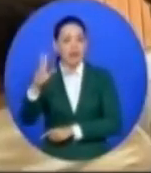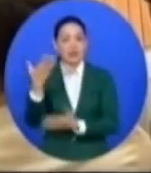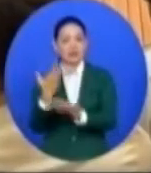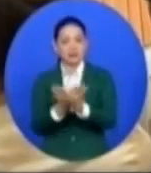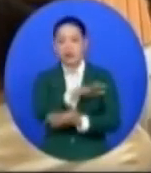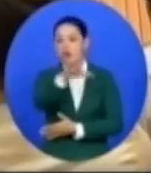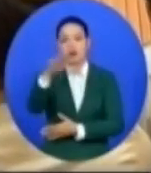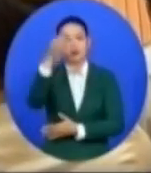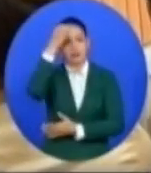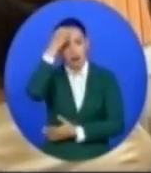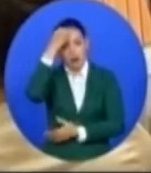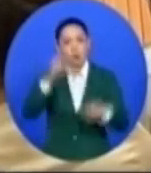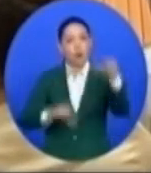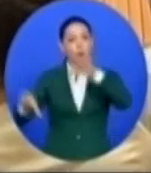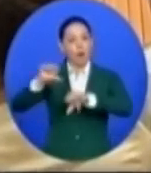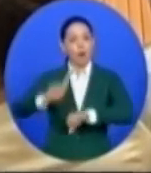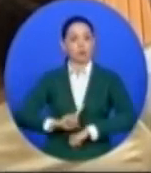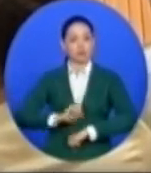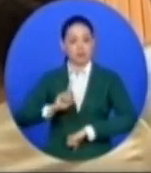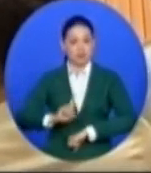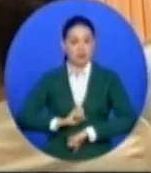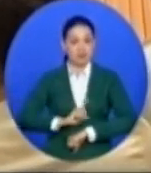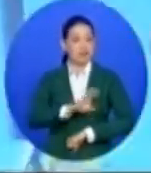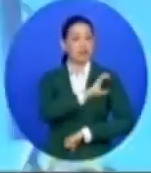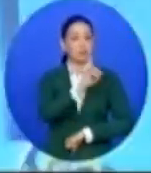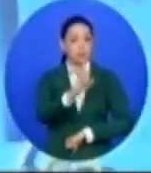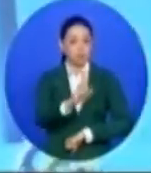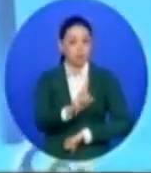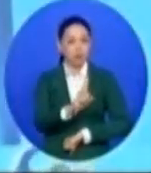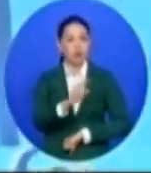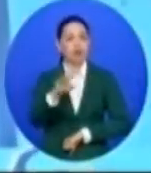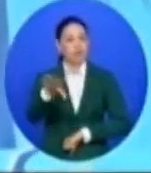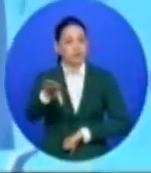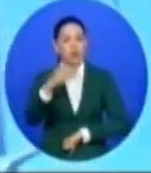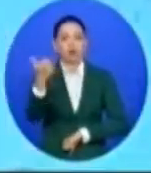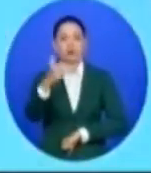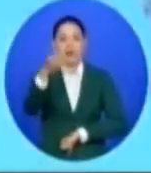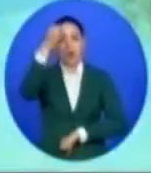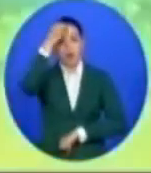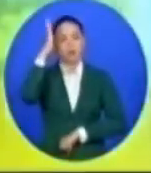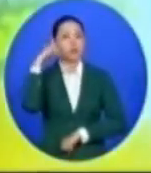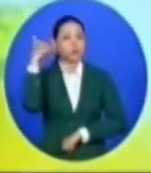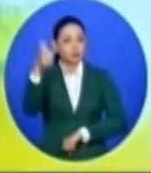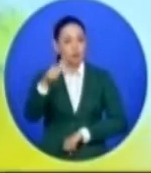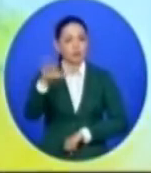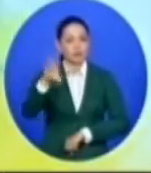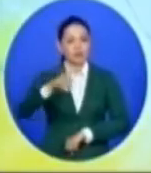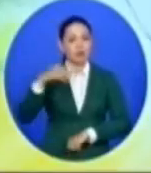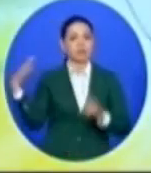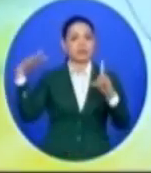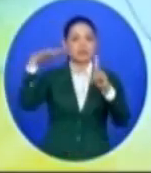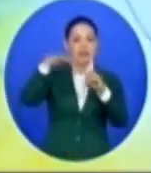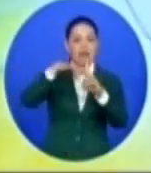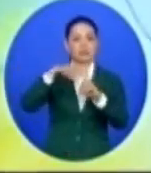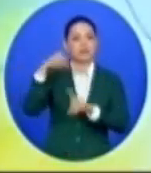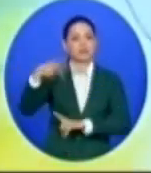và trao đổi kiến thức khoa học tự nhiên cho học sinh tiểu học. Đồng thời qua đó lựa chọn tài năng trẻ tham dự Festival Khoa học Thế giới tổ chức thường niên